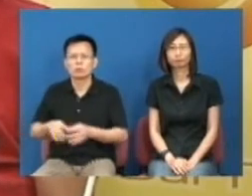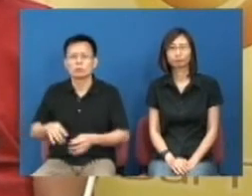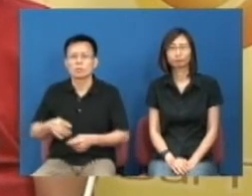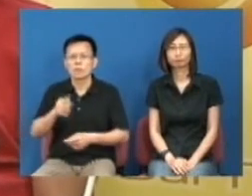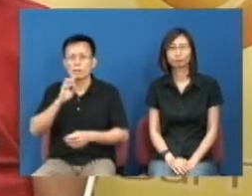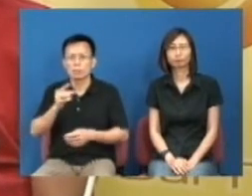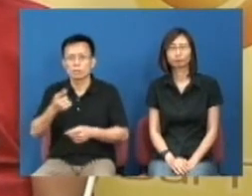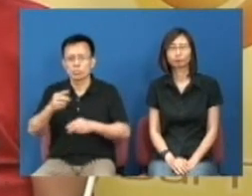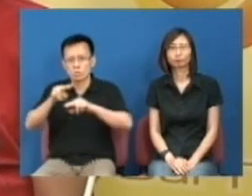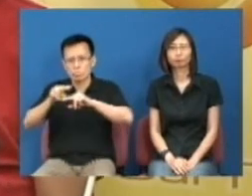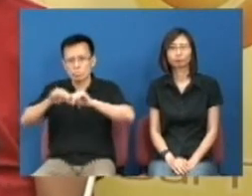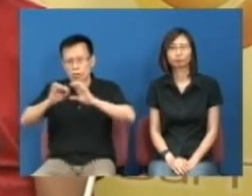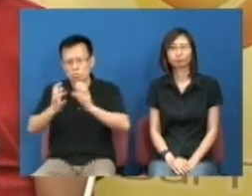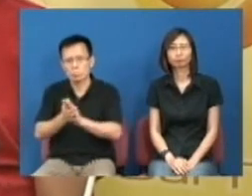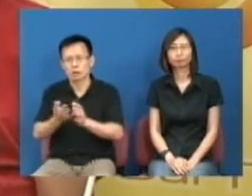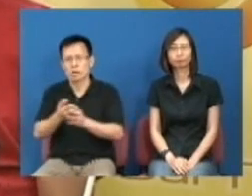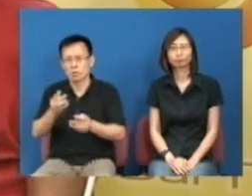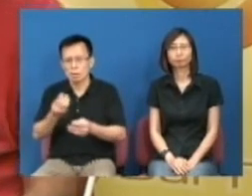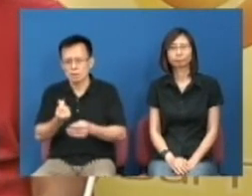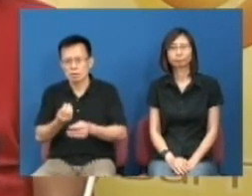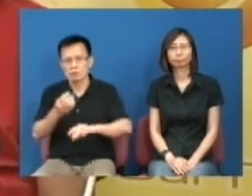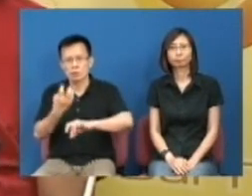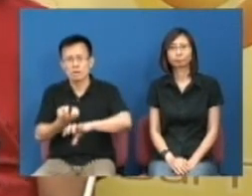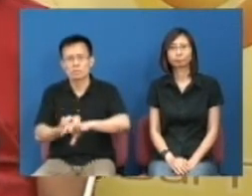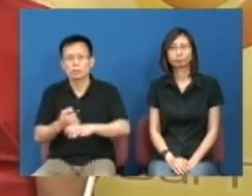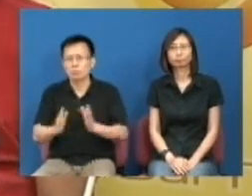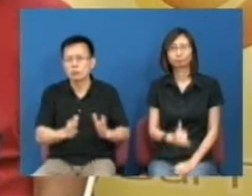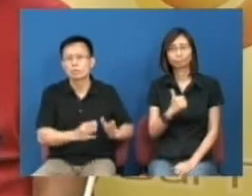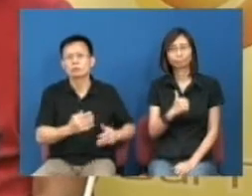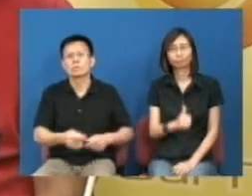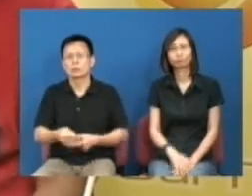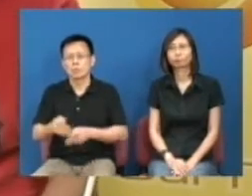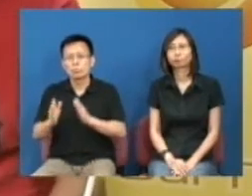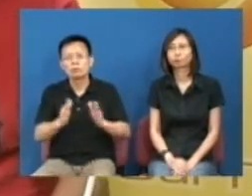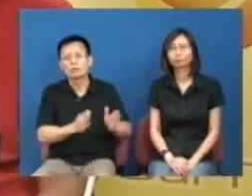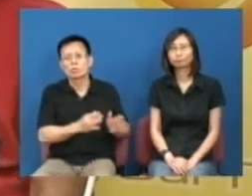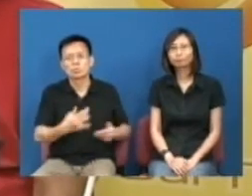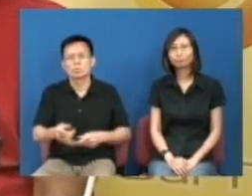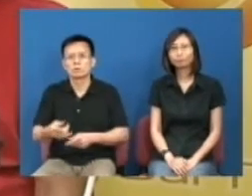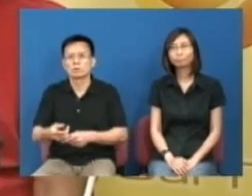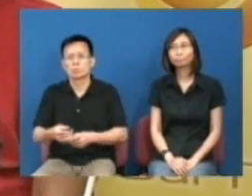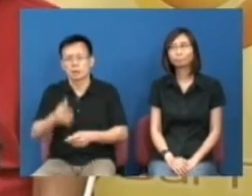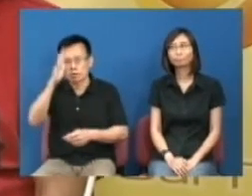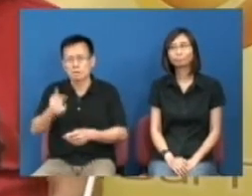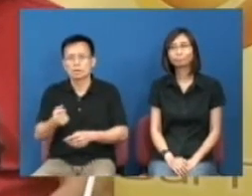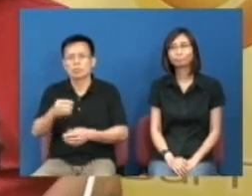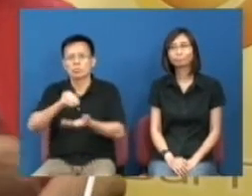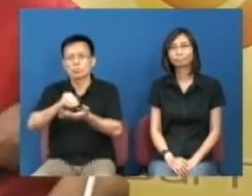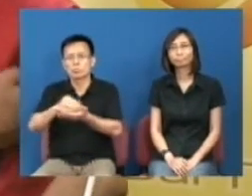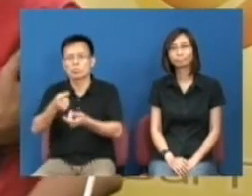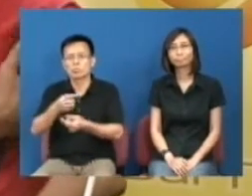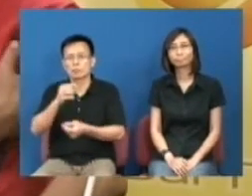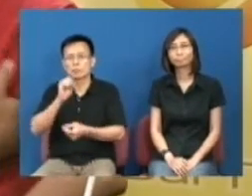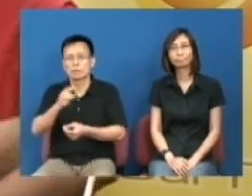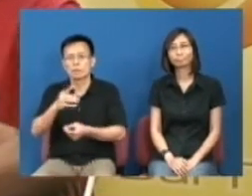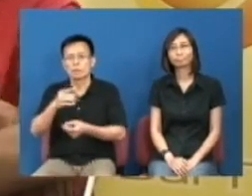產黨覺得係沙石，佢就咪處理咗佢啦。不過佢話又處理咗，佢處理咗啦。我哋已經做咗正確嘅決定，我哋唔改。我年年都講一次啦。佢